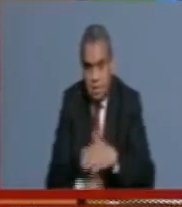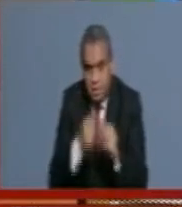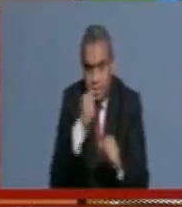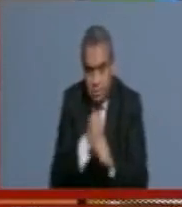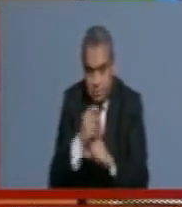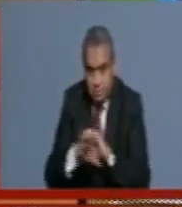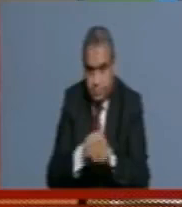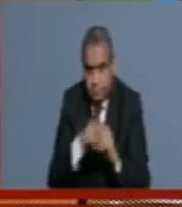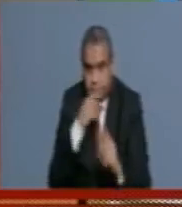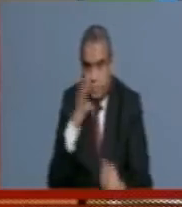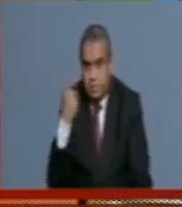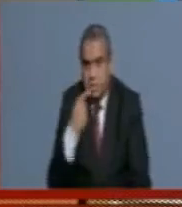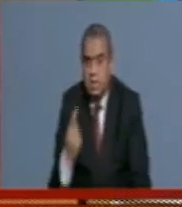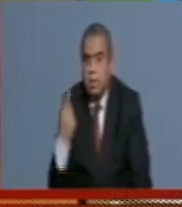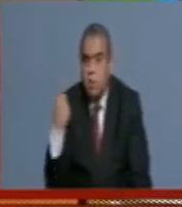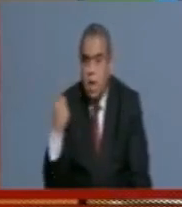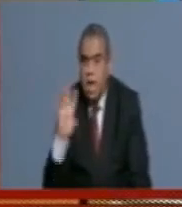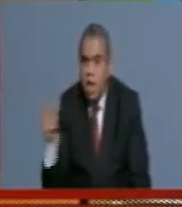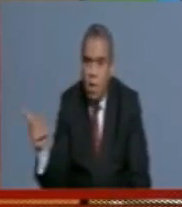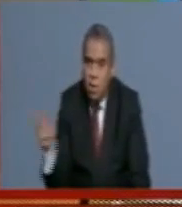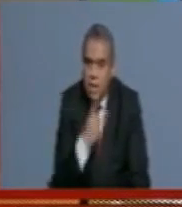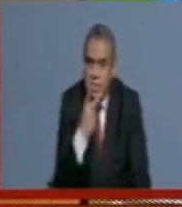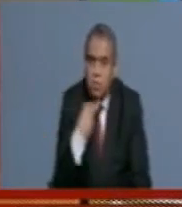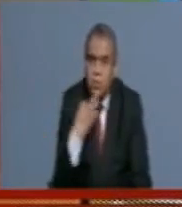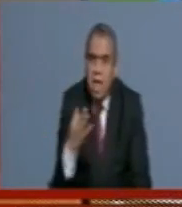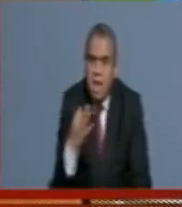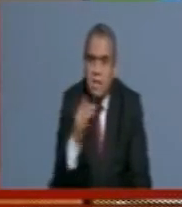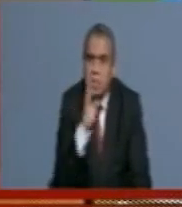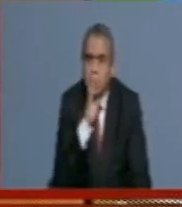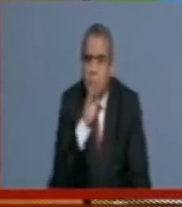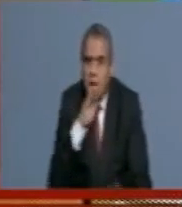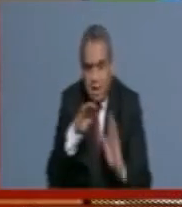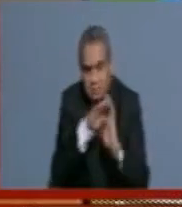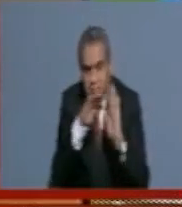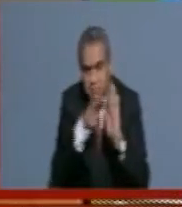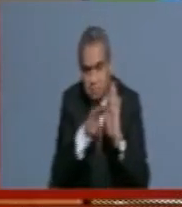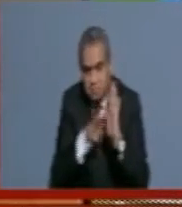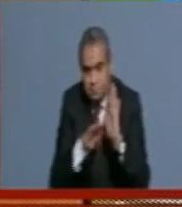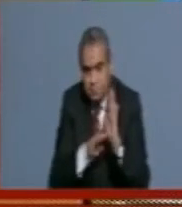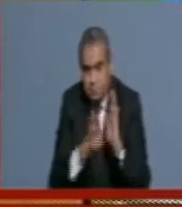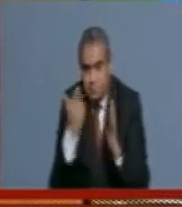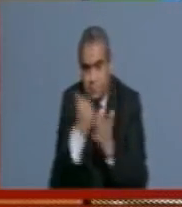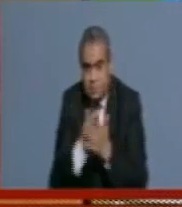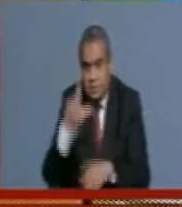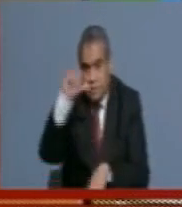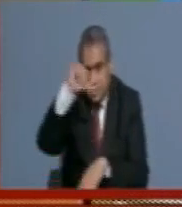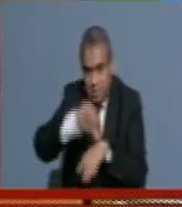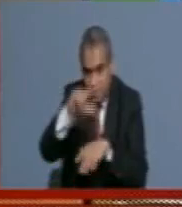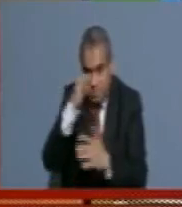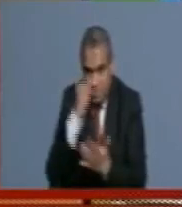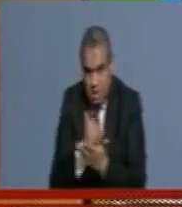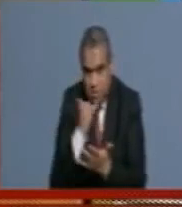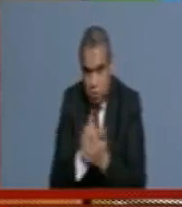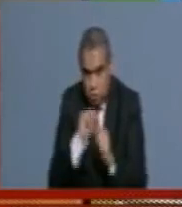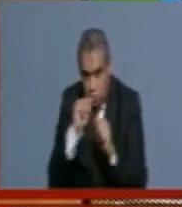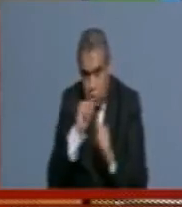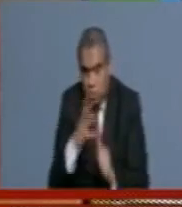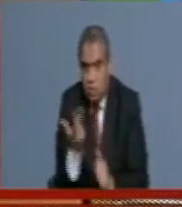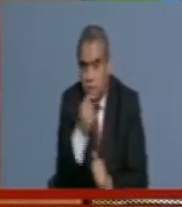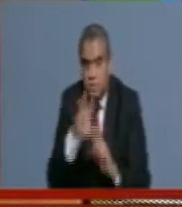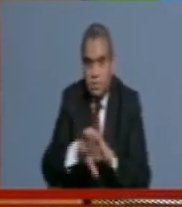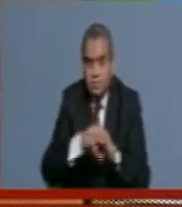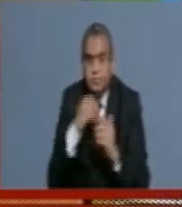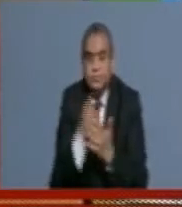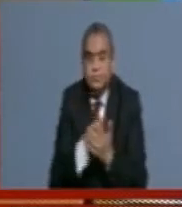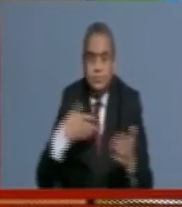من 1 ل 32 نموذج بيتم مراجعته بواسطة الجهاز التنفيذي، وبيتم اعداد تقرير يعرض